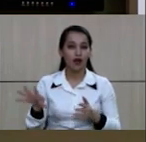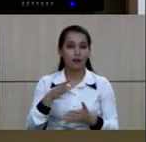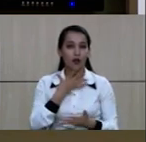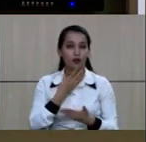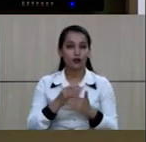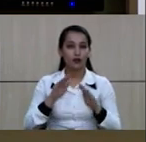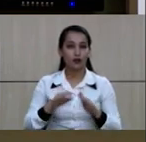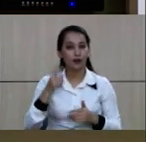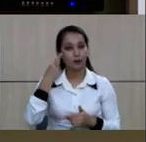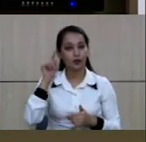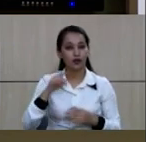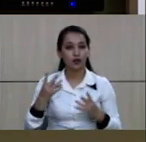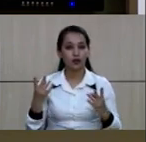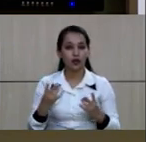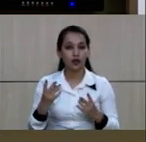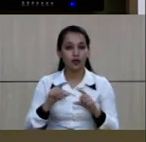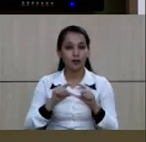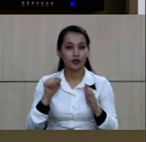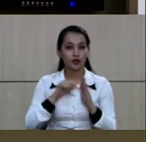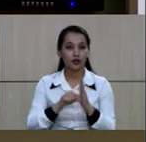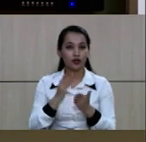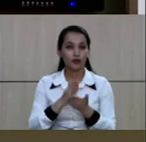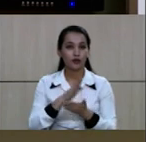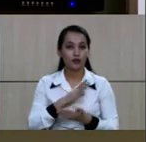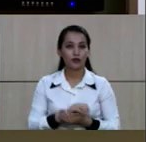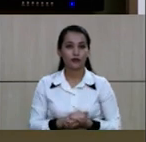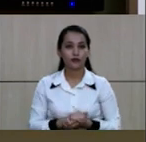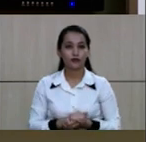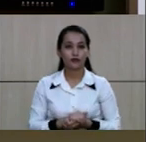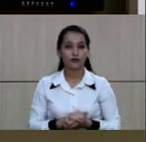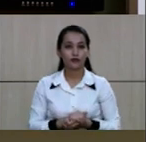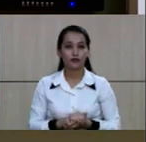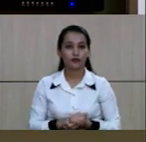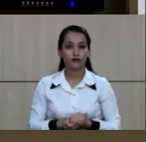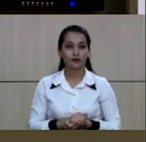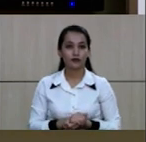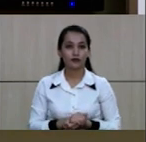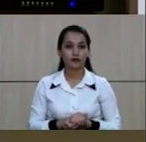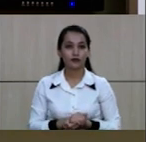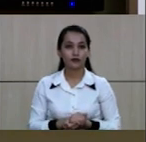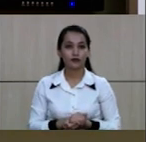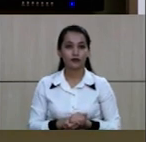kerak degan ma'nodagi fikrlarni ilgari suradi. Demak, bu